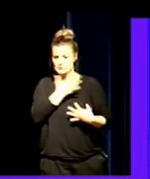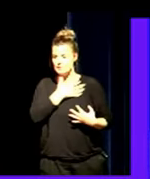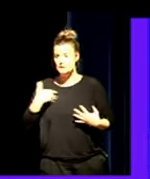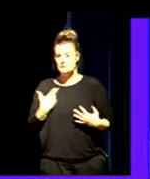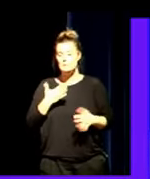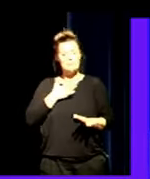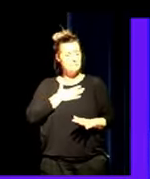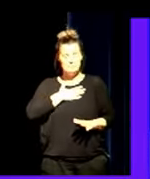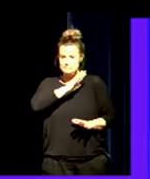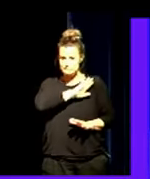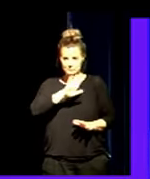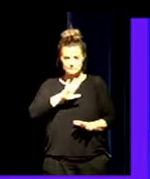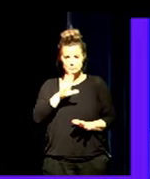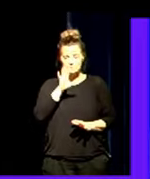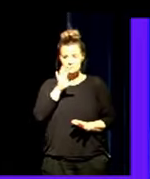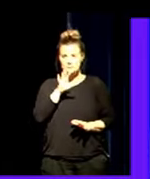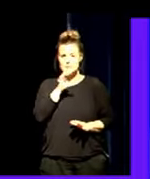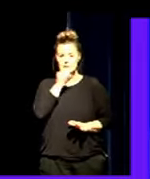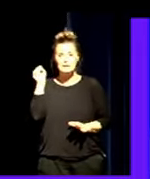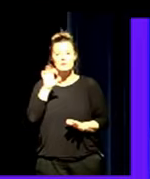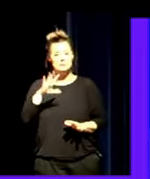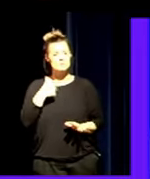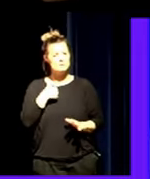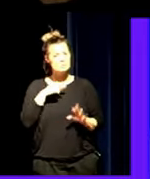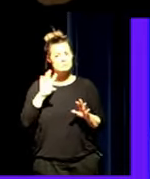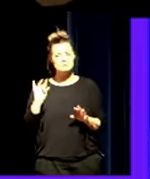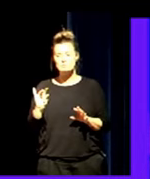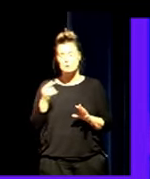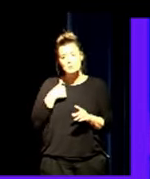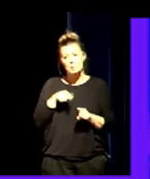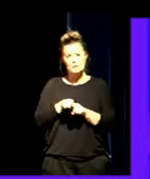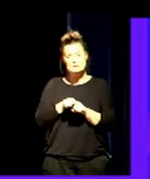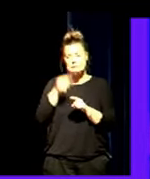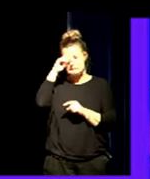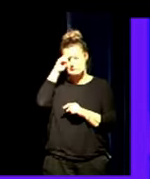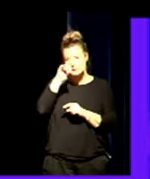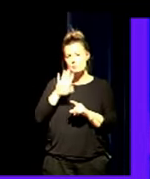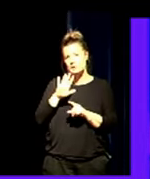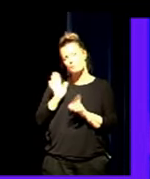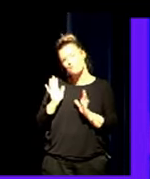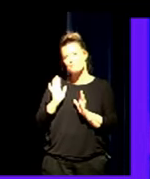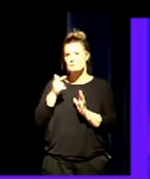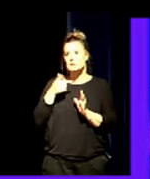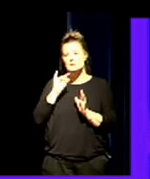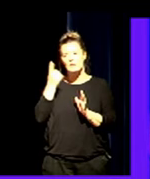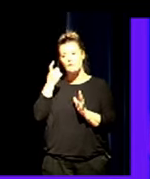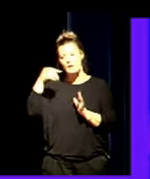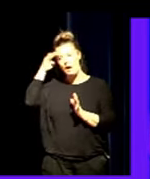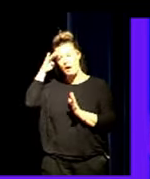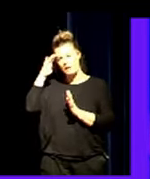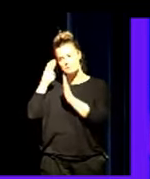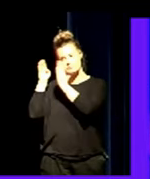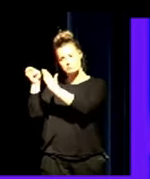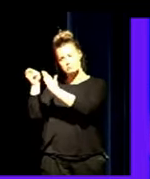primera, baina, ostras, ni bai nagoela horrek, ez larrituta, baina bai atentzioa prestatzeko nahiarekin. Zergatik zen